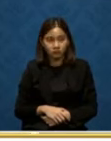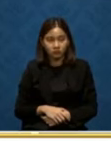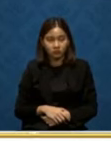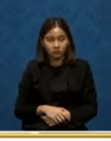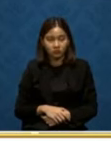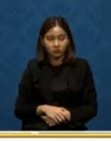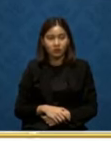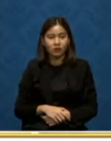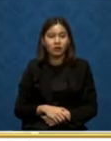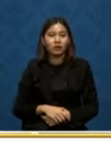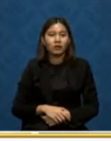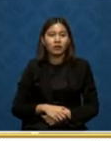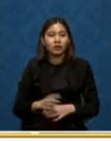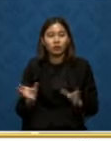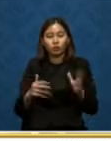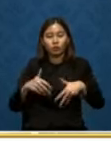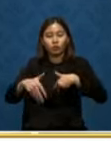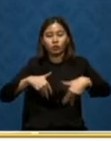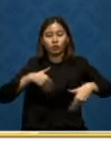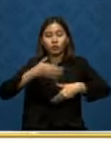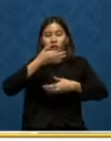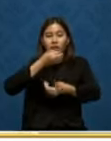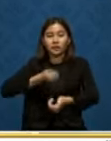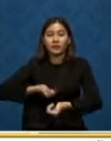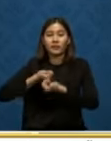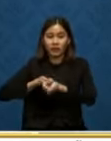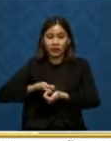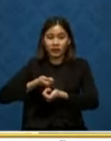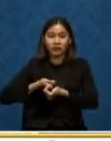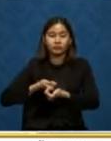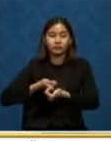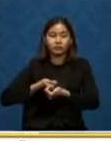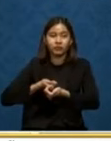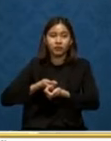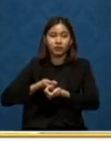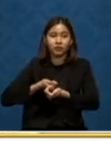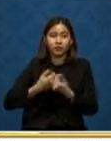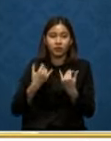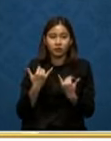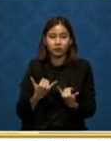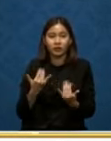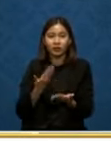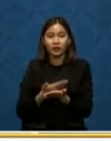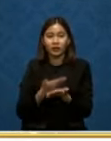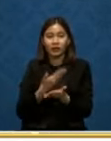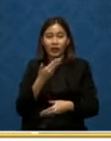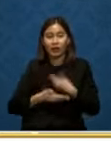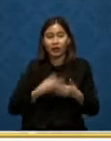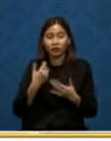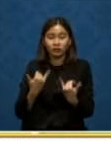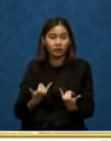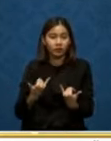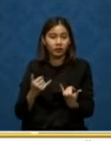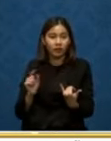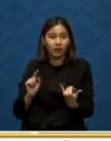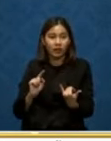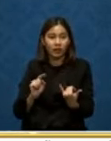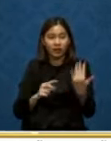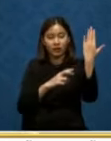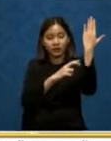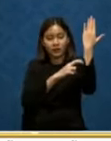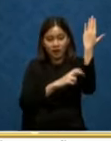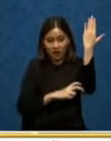พี่น้องชาวเกษตรกรนะครับท่านประธานครับราคาณปัจจุบันนะครับโดยเฉพาะอย่าง